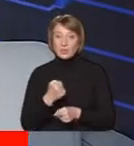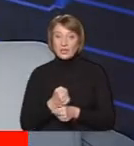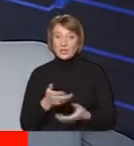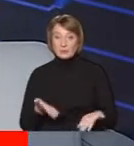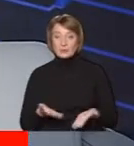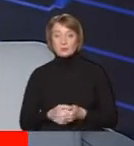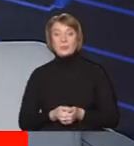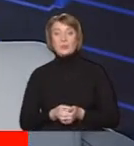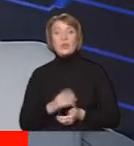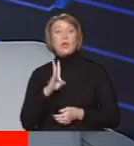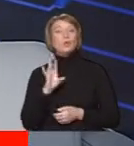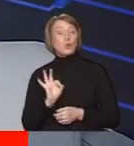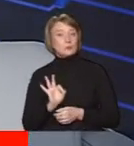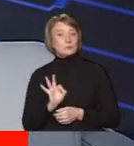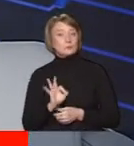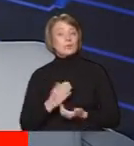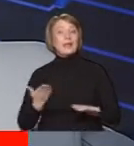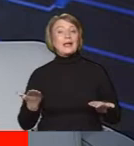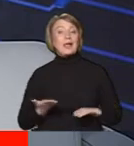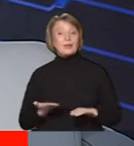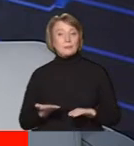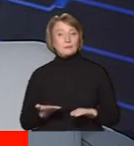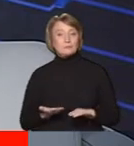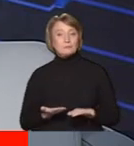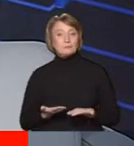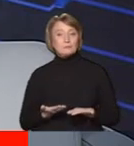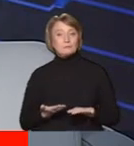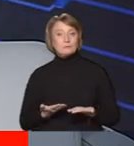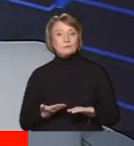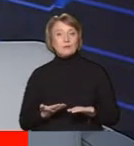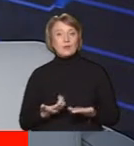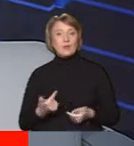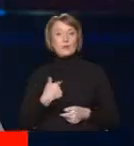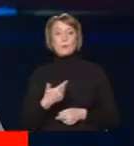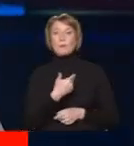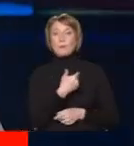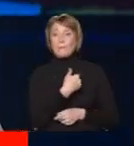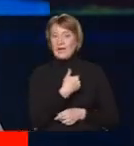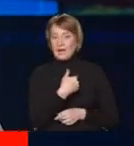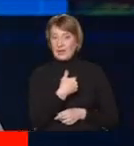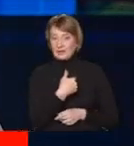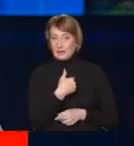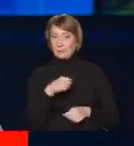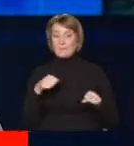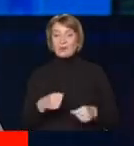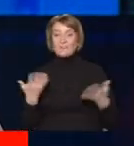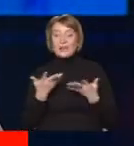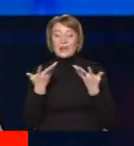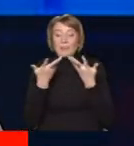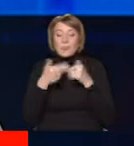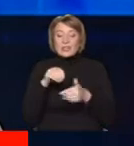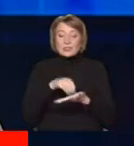работу. Но каким мы хотим видеть Киев? Раз. И какие механизмы